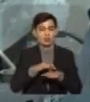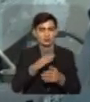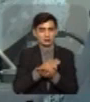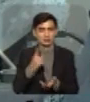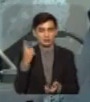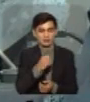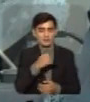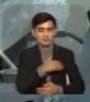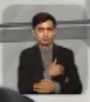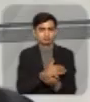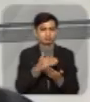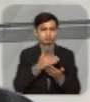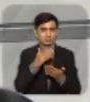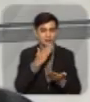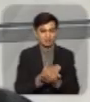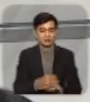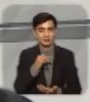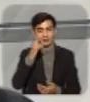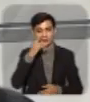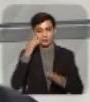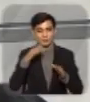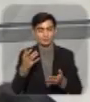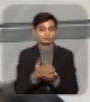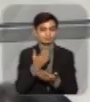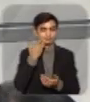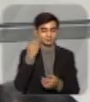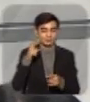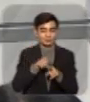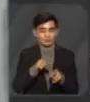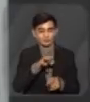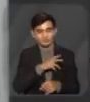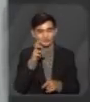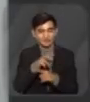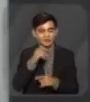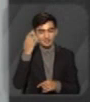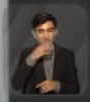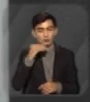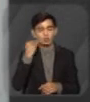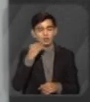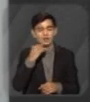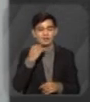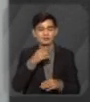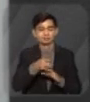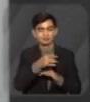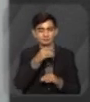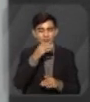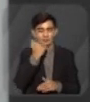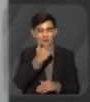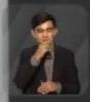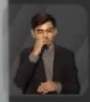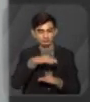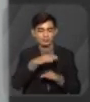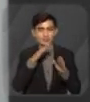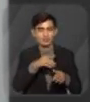сайын қан қысымы мазалай береді. Қазақстанға табыс табуға келген өзге нигериялықтар Түркия елінің азаматынан 30 мың ақш